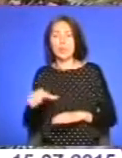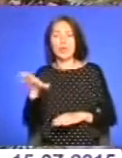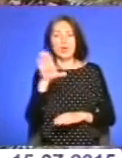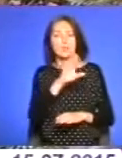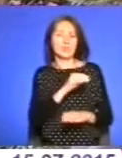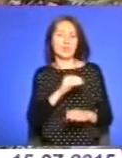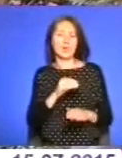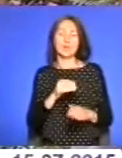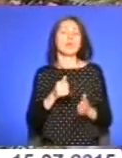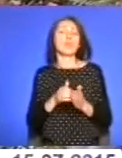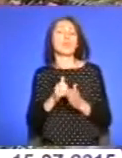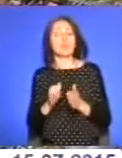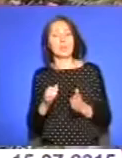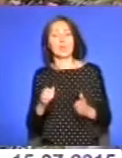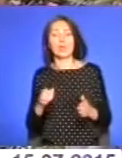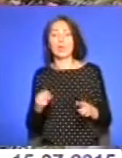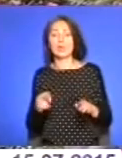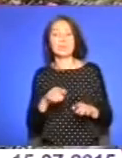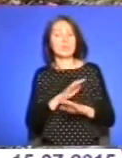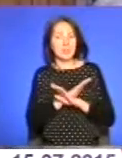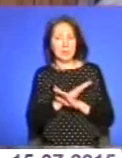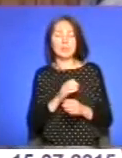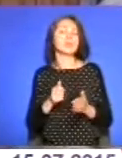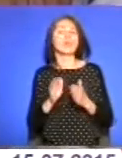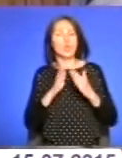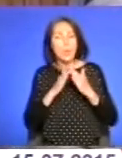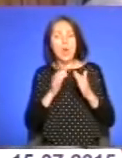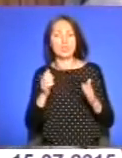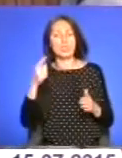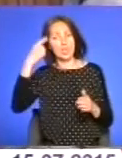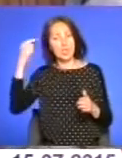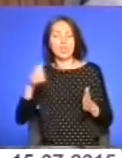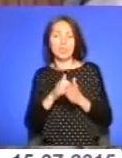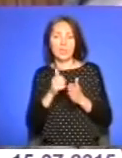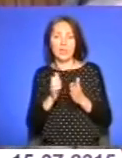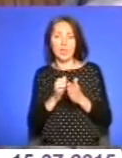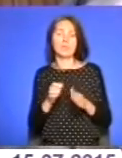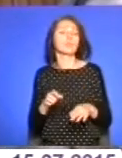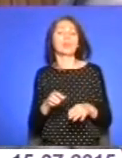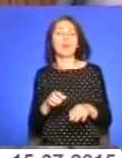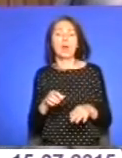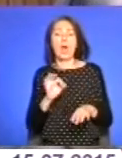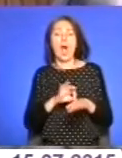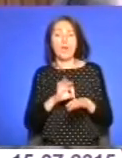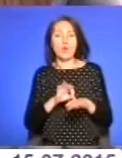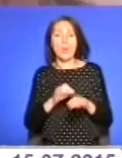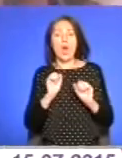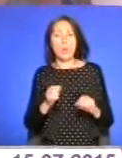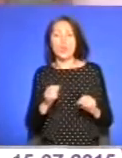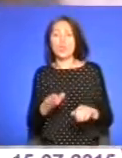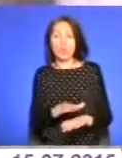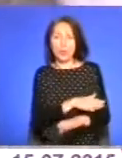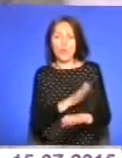поголів'я і диких, і свійських, всього поголів'я свиней. Збудник хвороби тривалий час може зберігати свою життєздатність поза